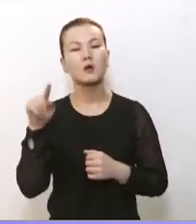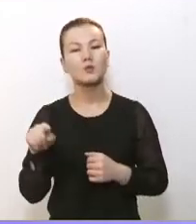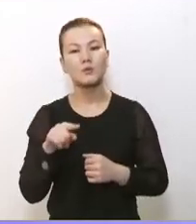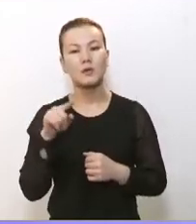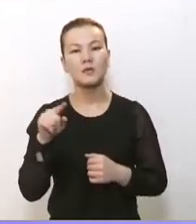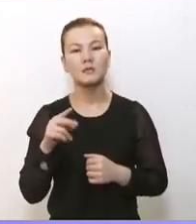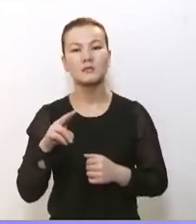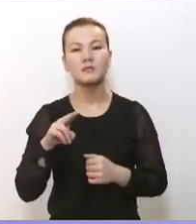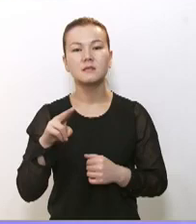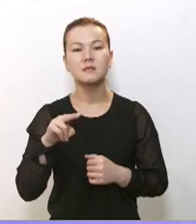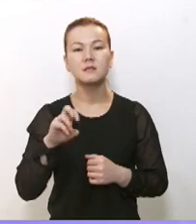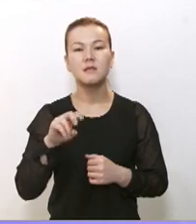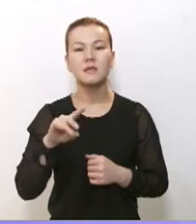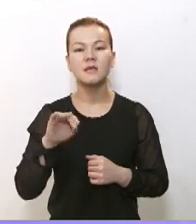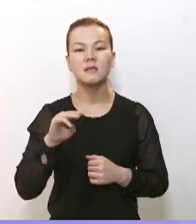Округлить